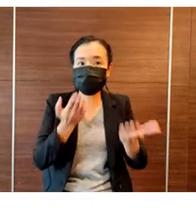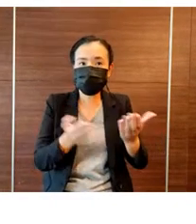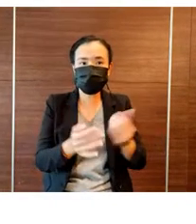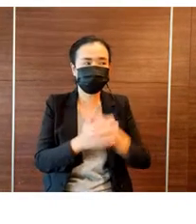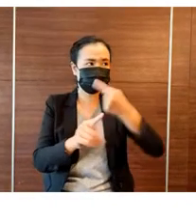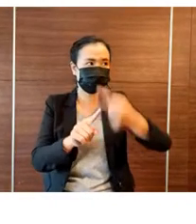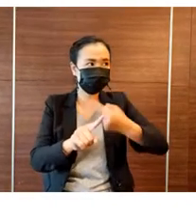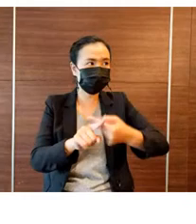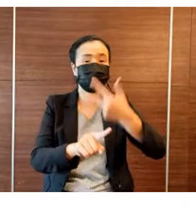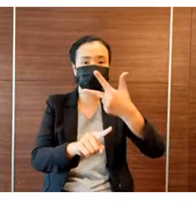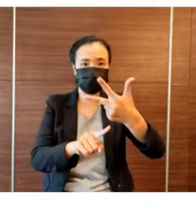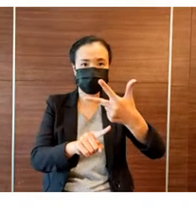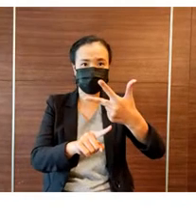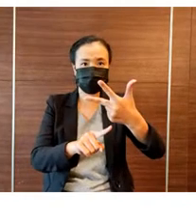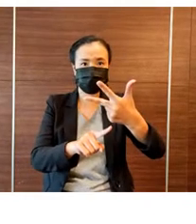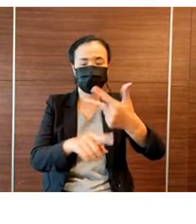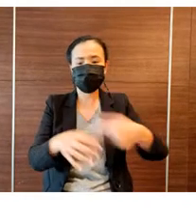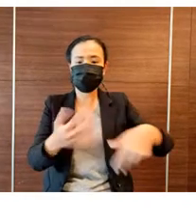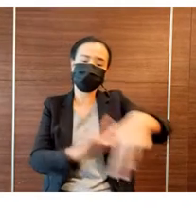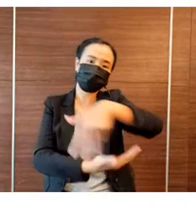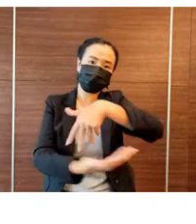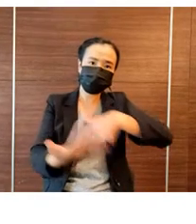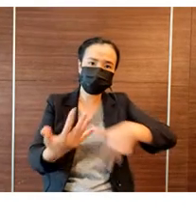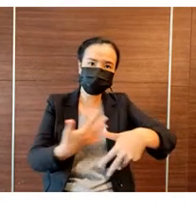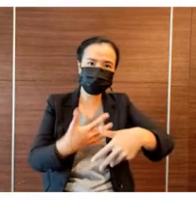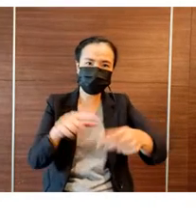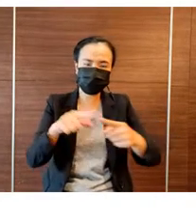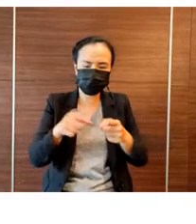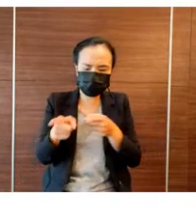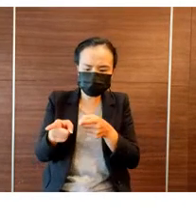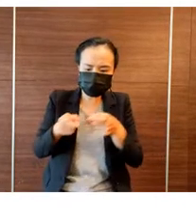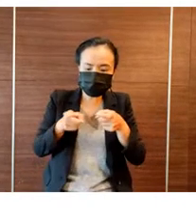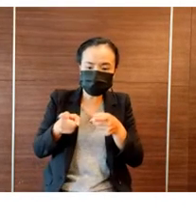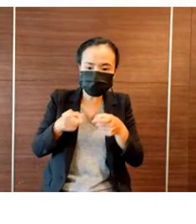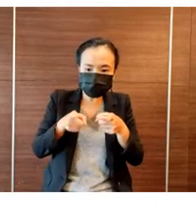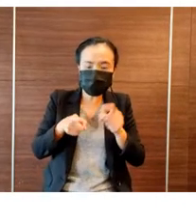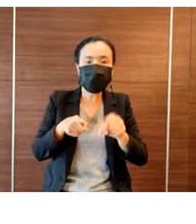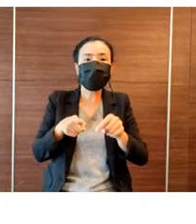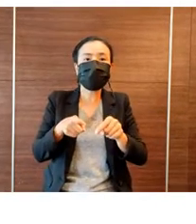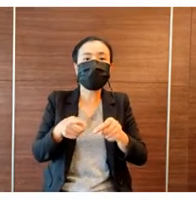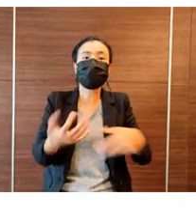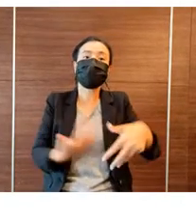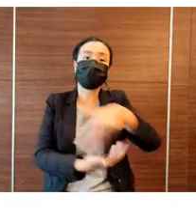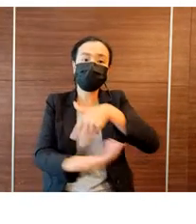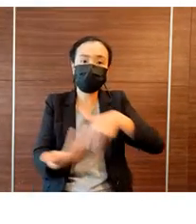3เดือนนั้นน่ะอาร์มก็จะอยู่แต่ในสิ่งแวดล้อมที่ถูกกักขังไว้ว่านี่คือสิ่งแวดล้อม